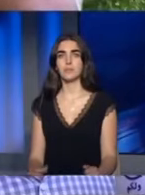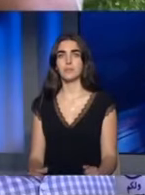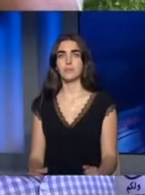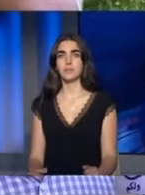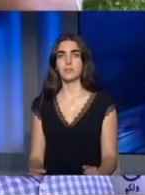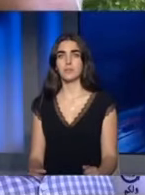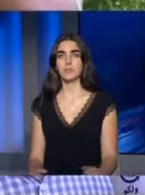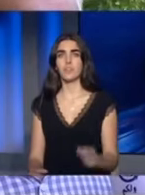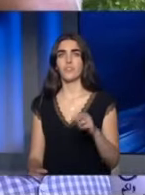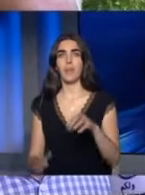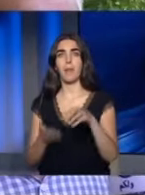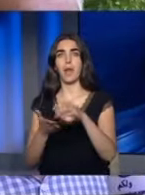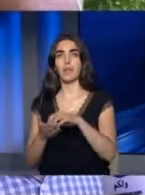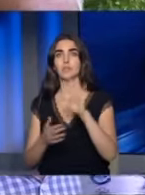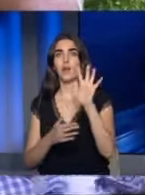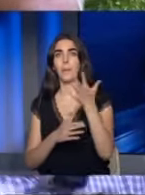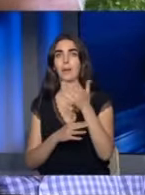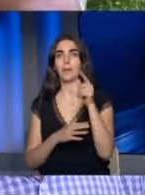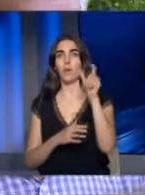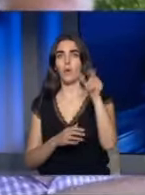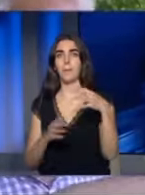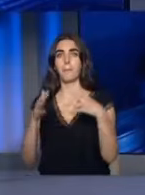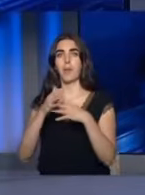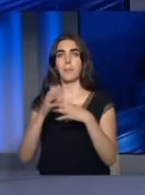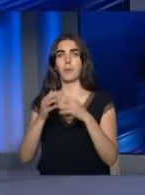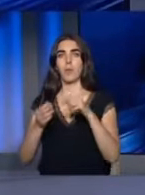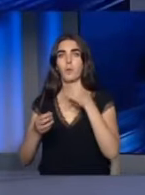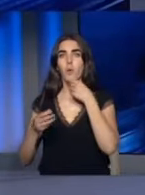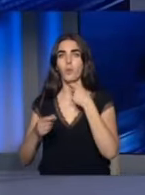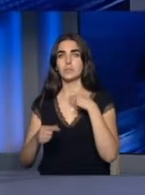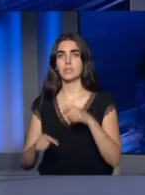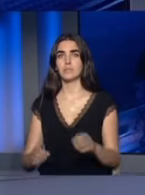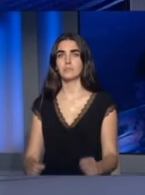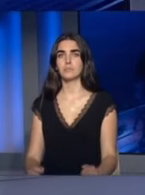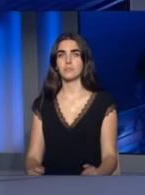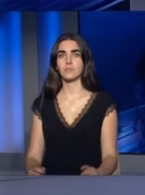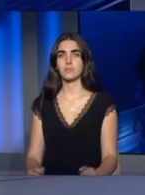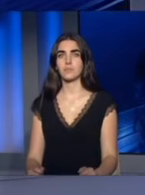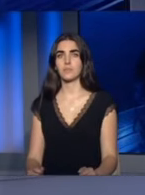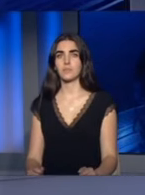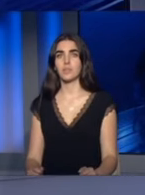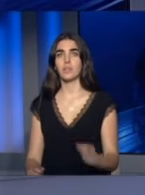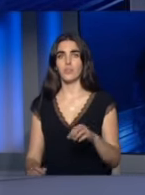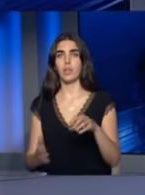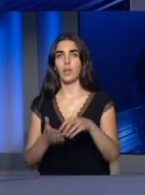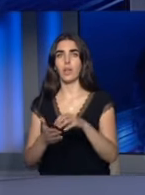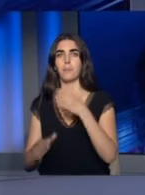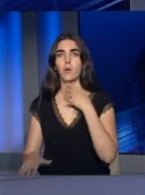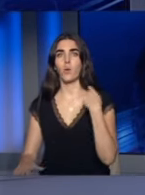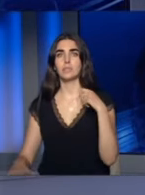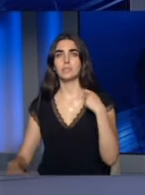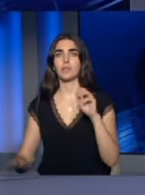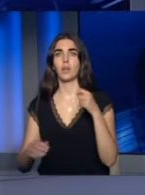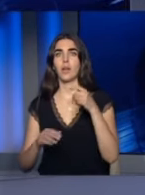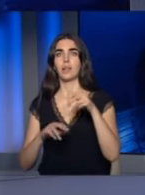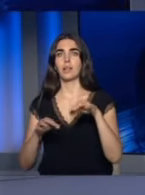الى الدول الصديقه التي ستقف حتما الى جانب لبنان في مركز الامام الخميني الثقافي في بعلبك عقد اجتماع مع